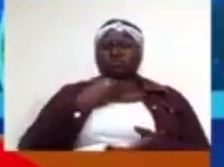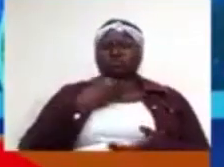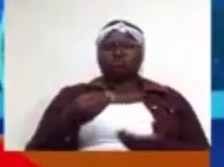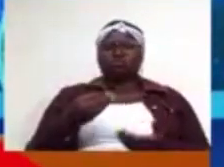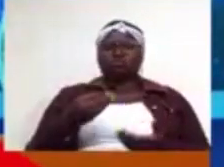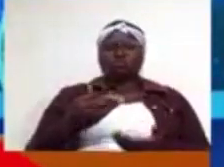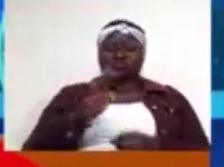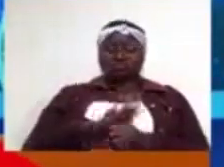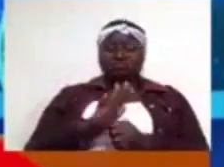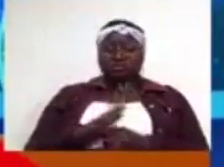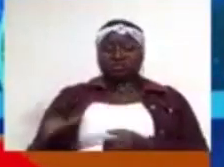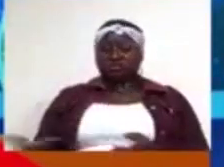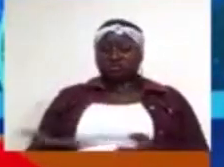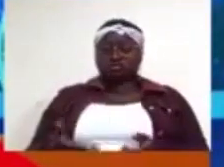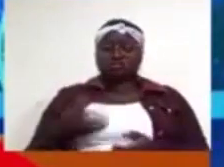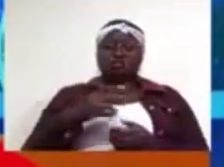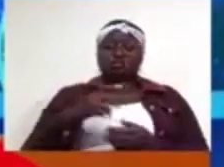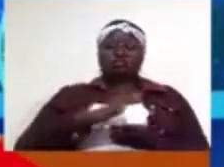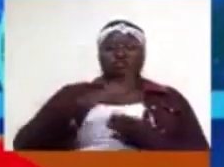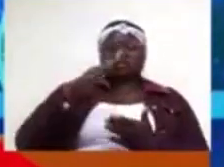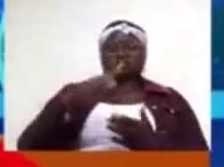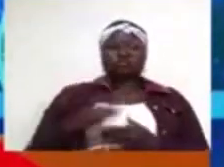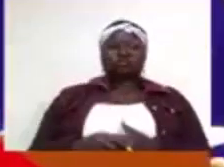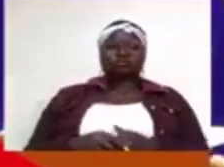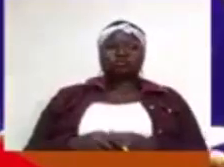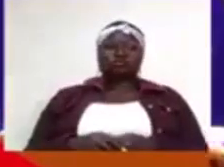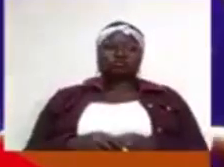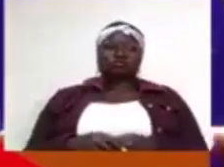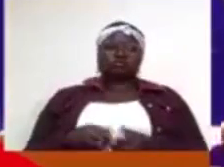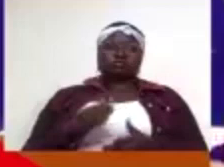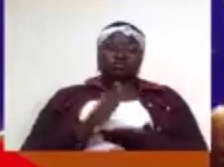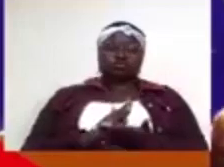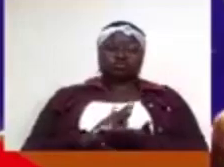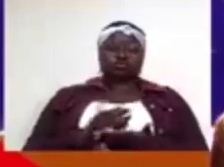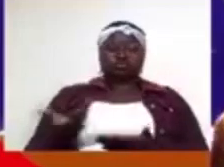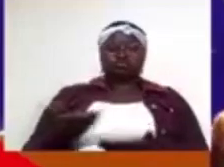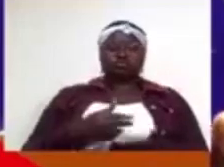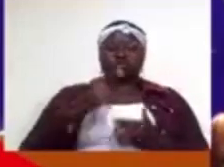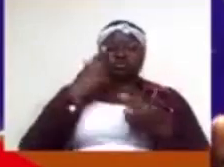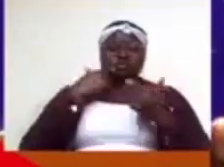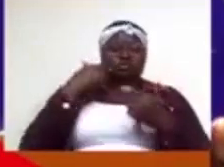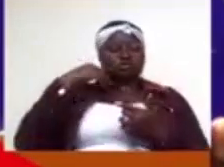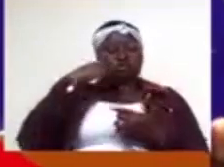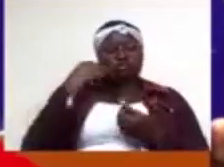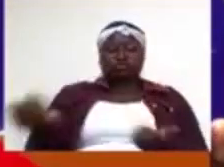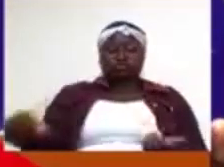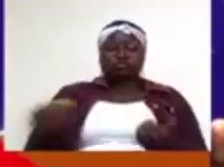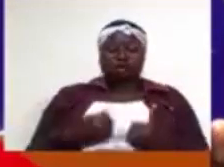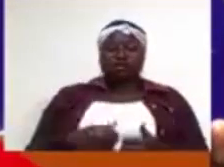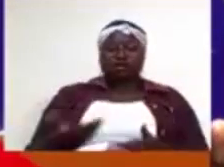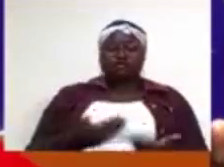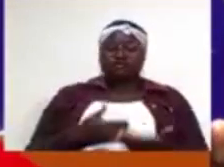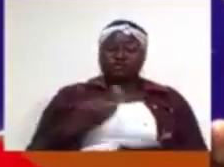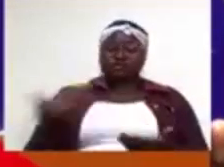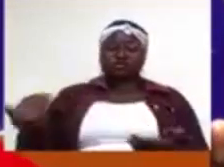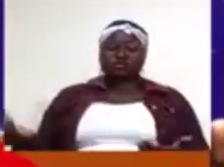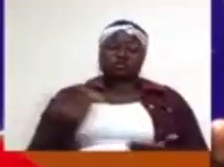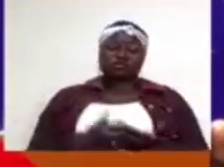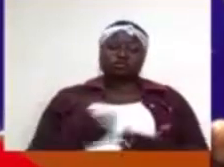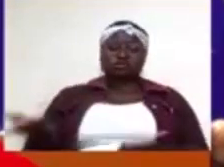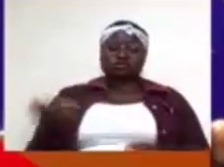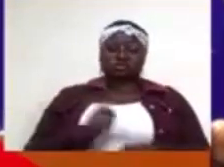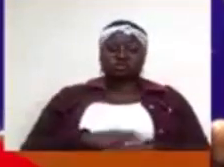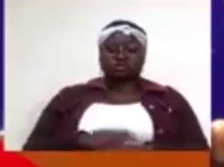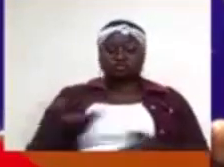shiko ishikoro shikio gerereka na gekiro kene niyo. Nema na niki hake igimuno ukoro na mauduta maya mage kikafururine